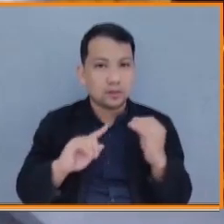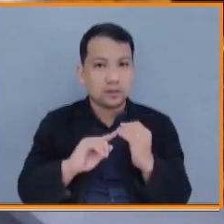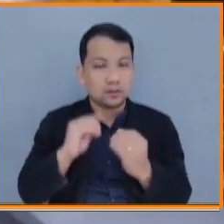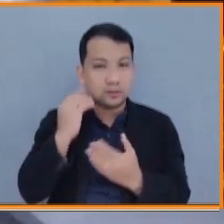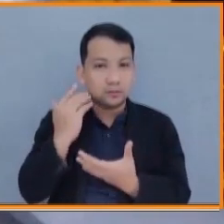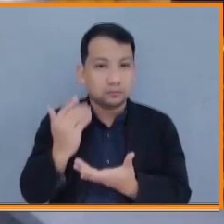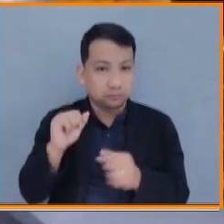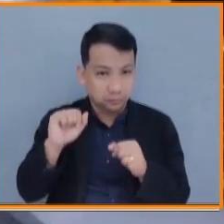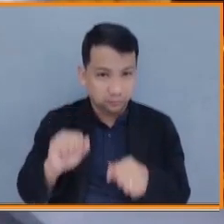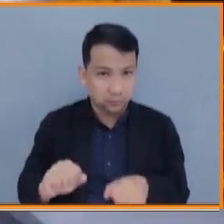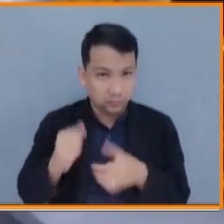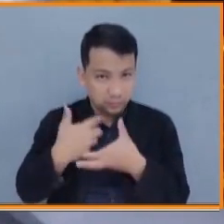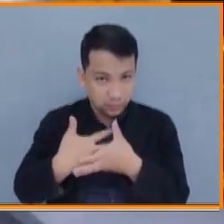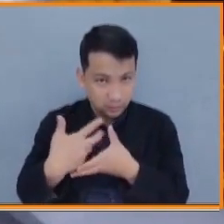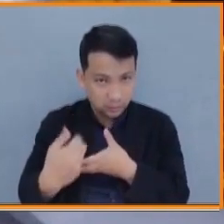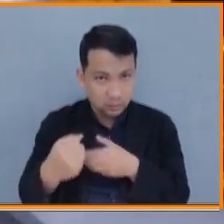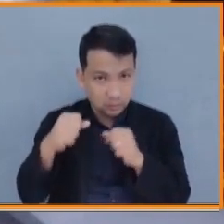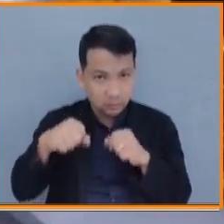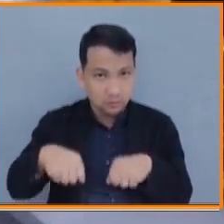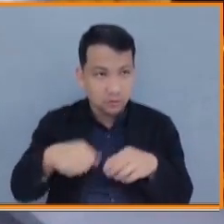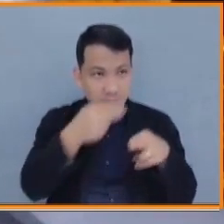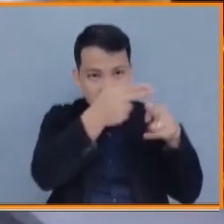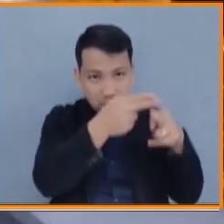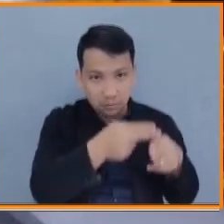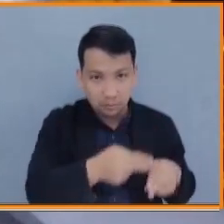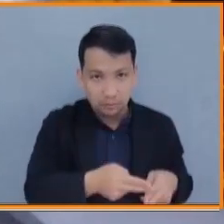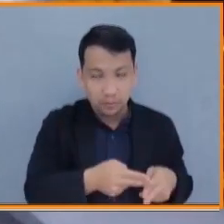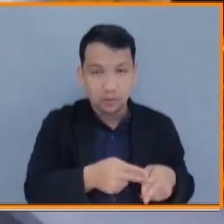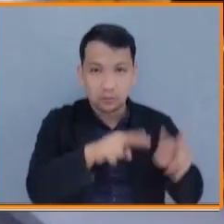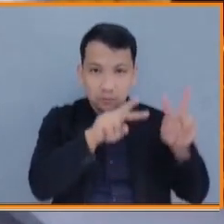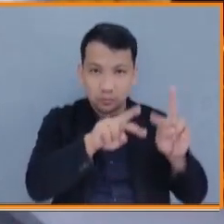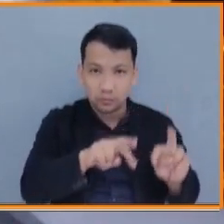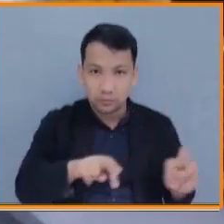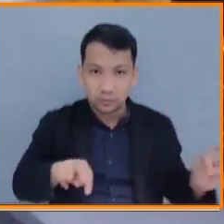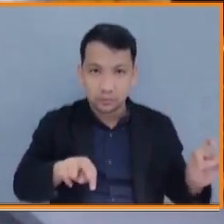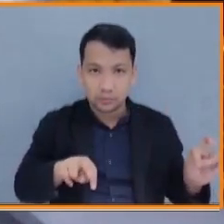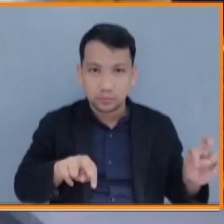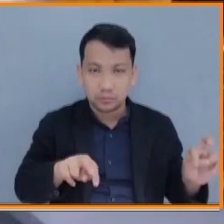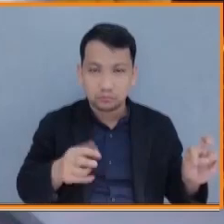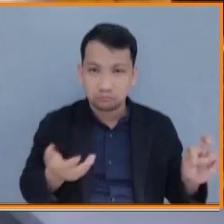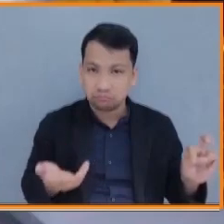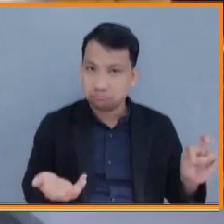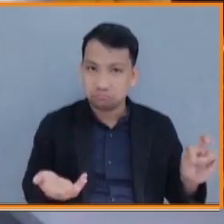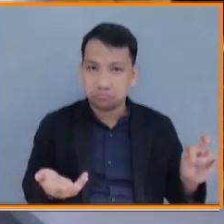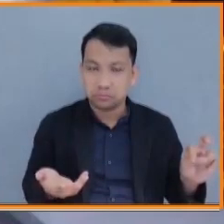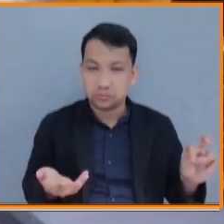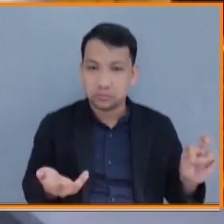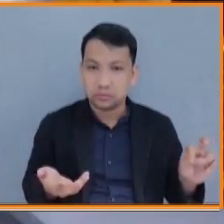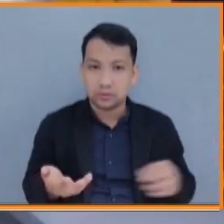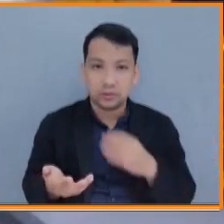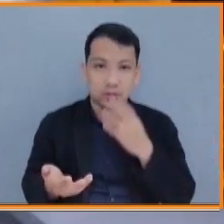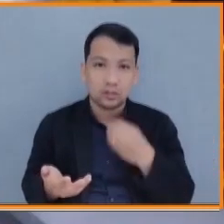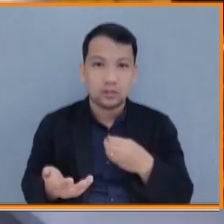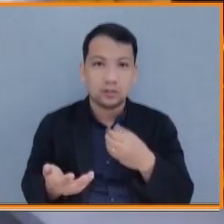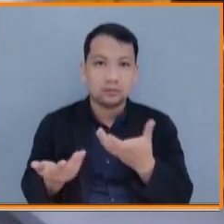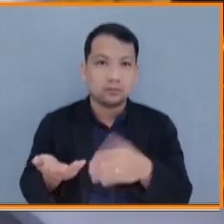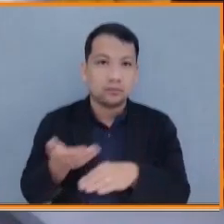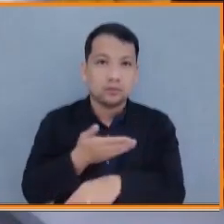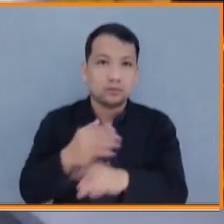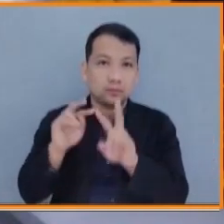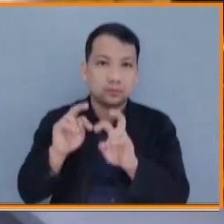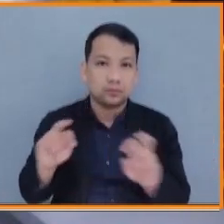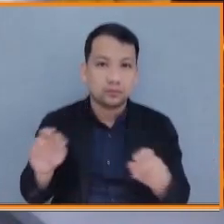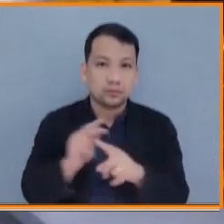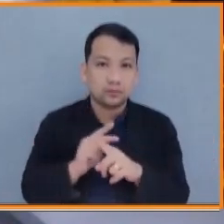Ilabas ang mga pangalan ng mga iniimbestigahan pa lang ayon po sa pagsusuri ng inyong propesor